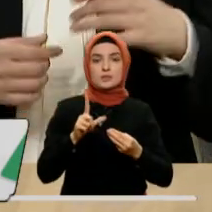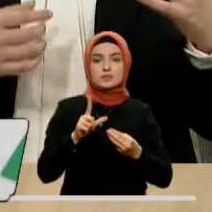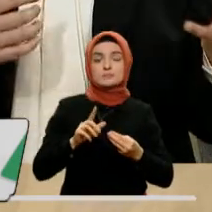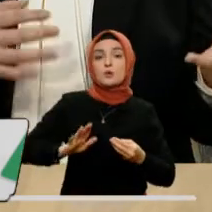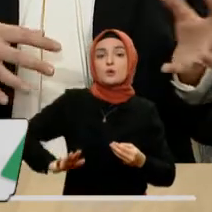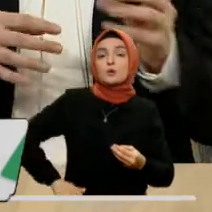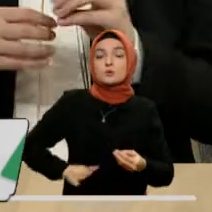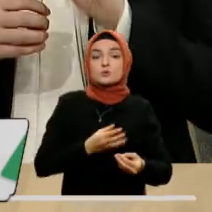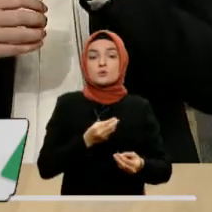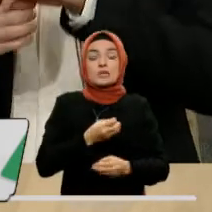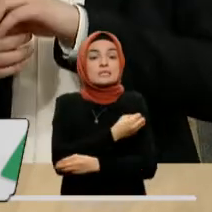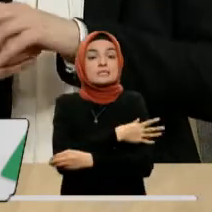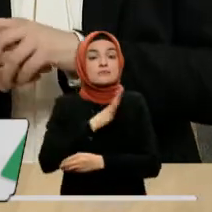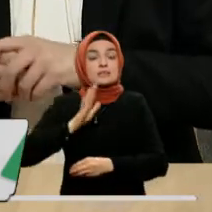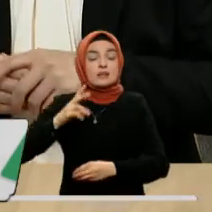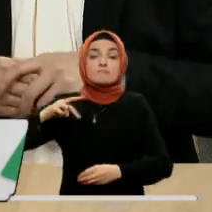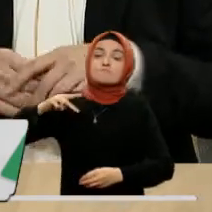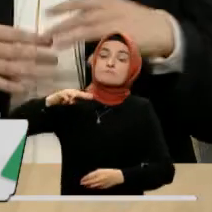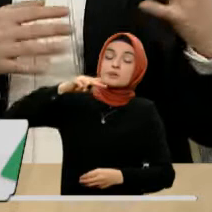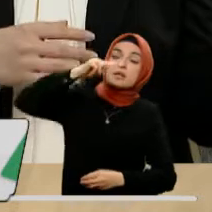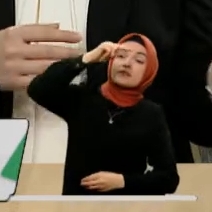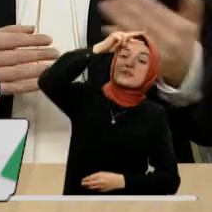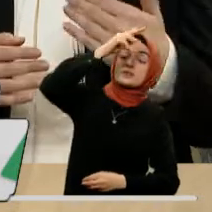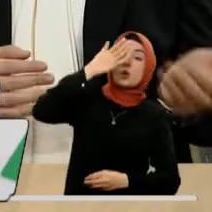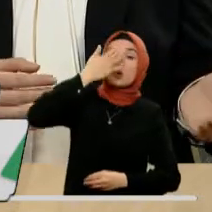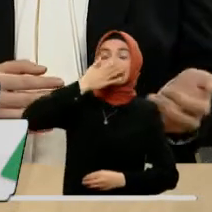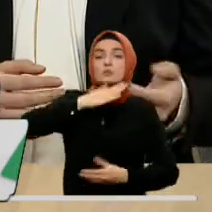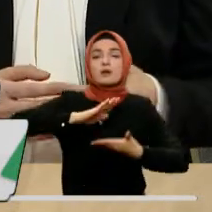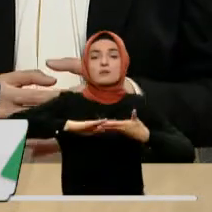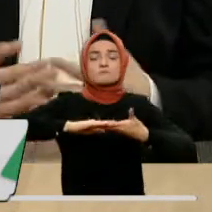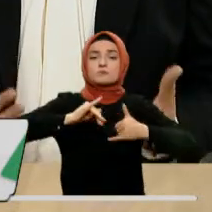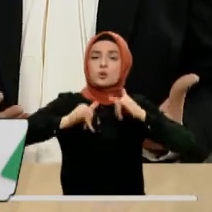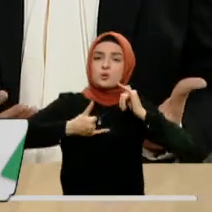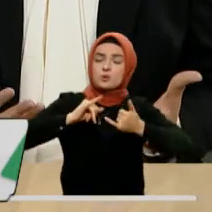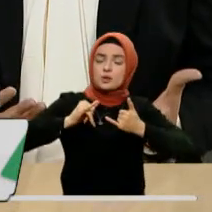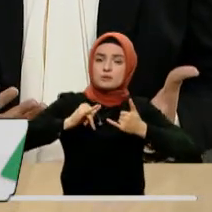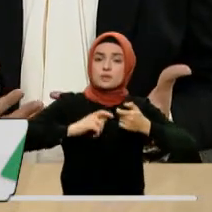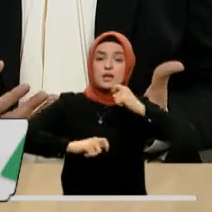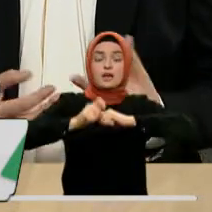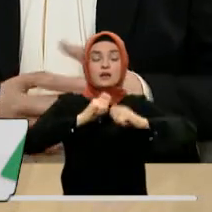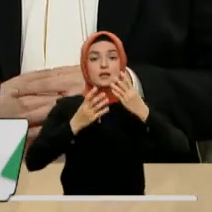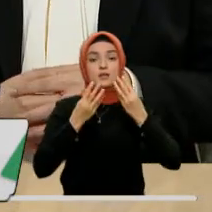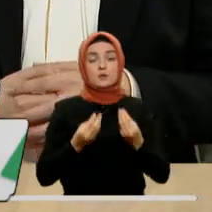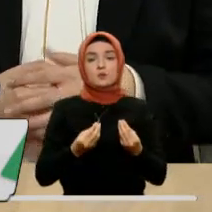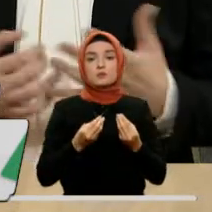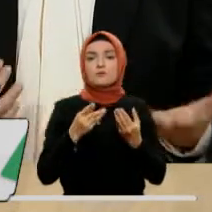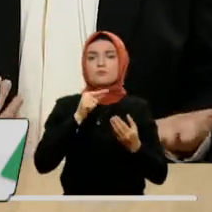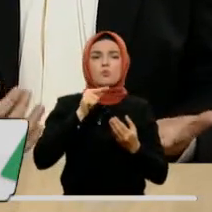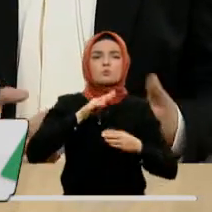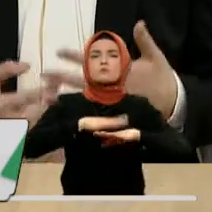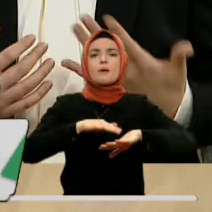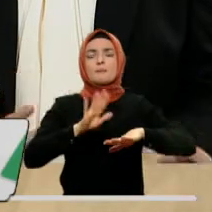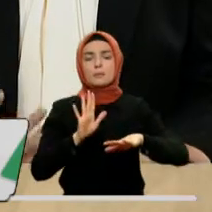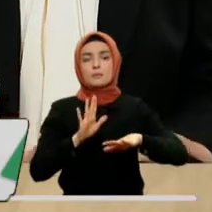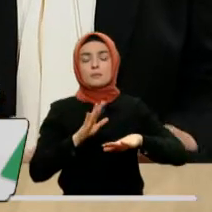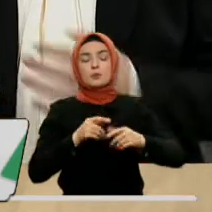yani sınıfa giderken, merdiven çıkarken, okulda arkadaşlarıyla oyun oynarken bile bir hareket halindelerdi. Ama onu yapamadılar.